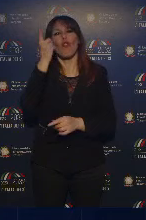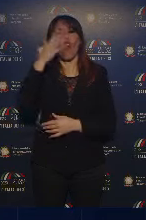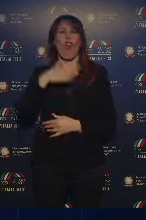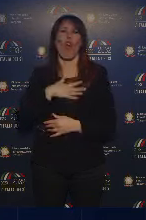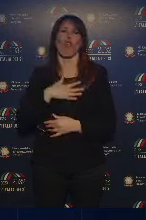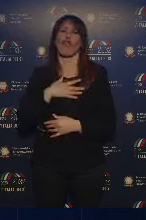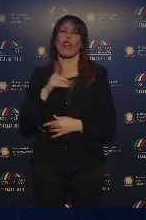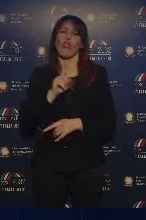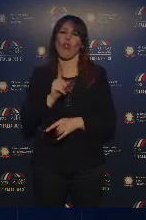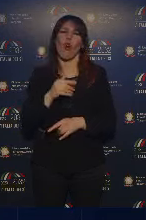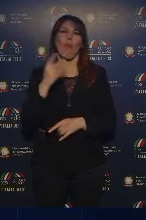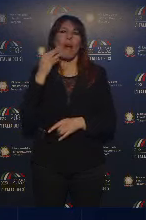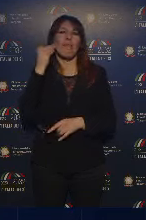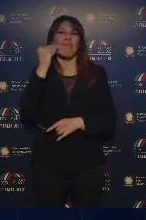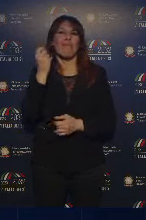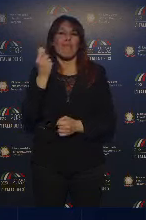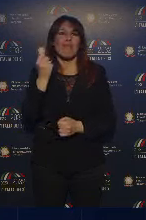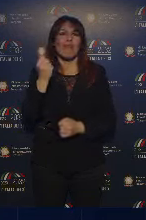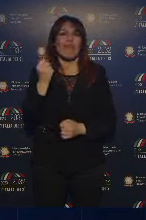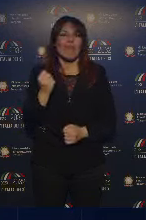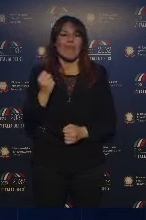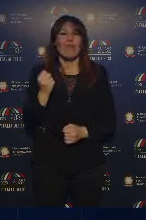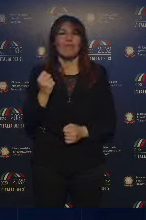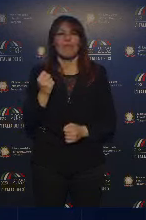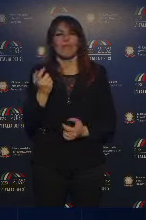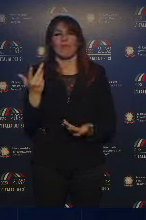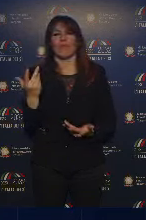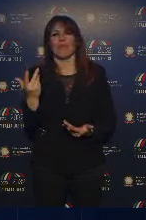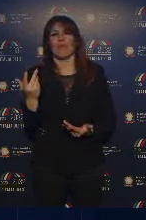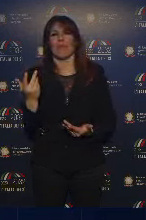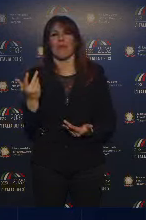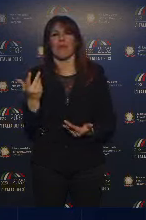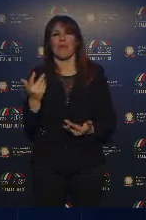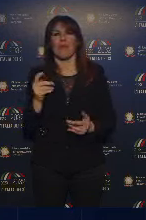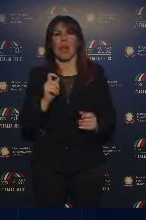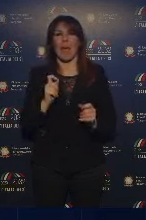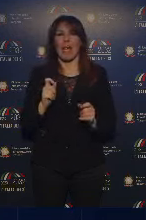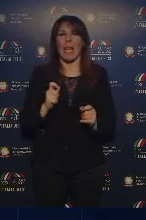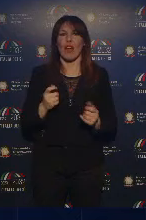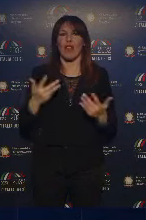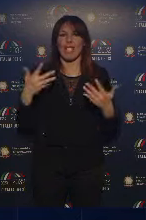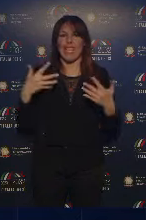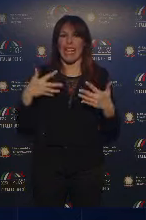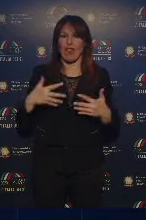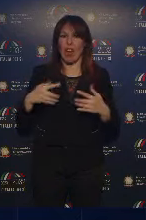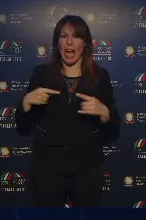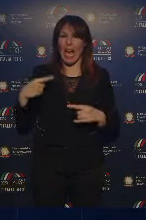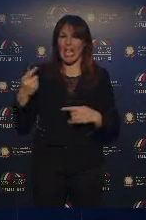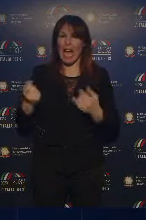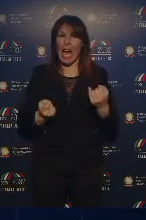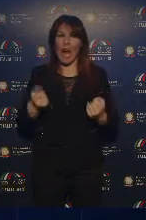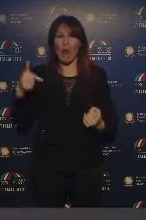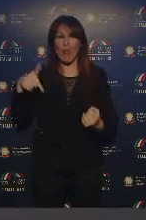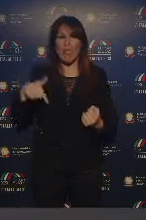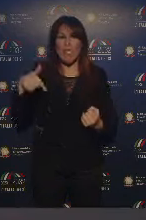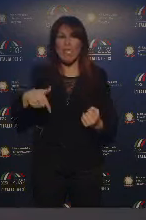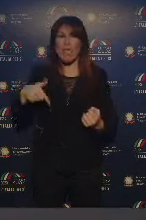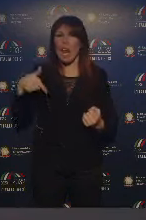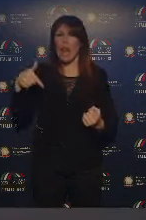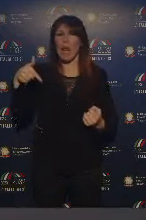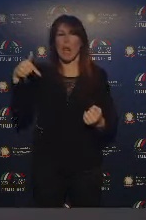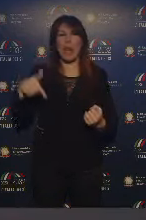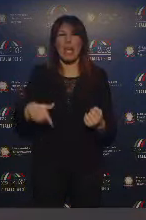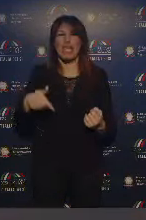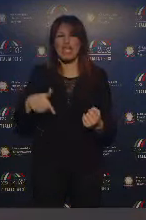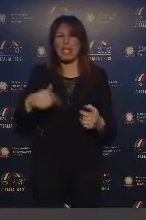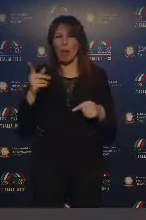decarbonizzazione non la fai mettendo fuori mercato fra 10 anni Le auto benzina e diesel quella non è decarbonizzazione